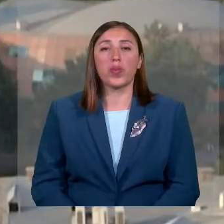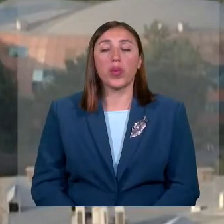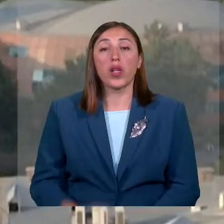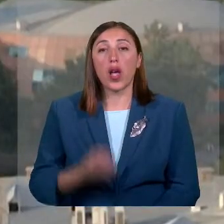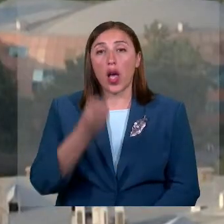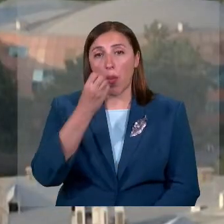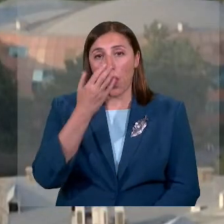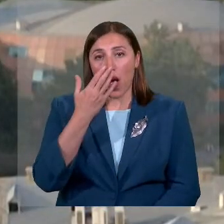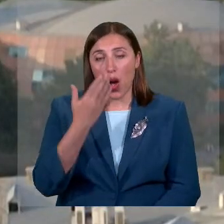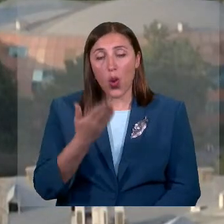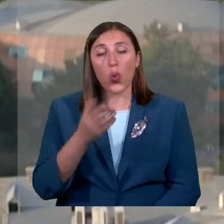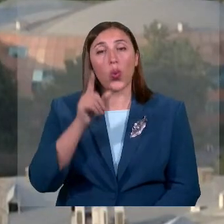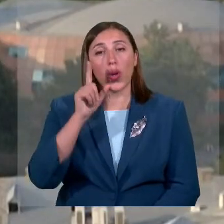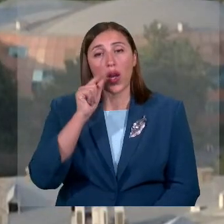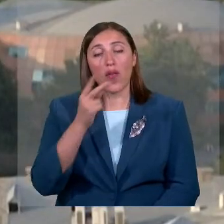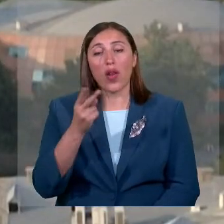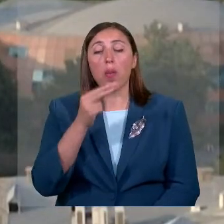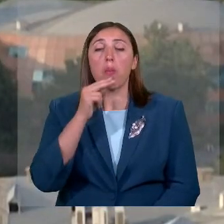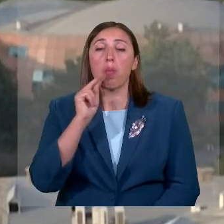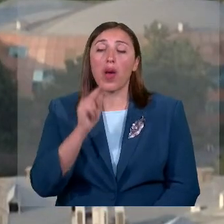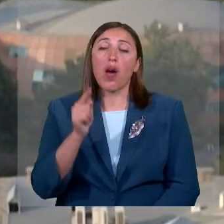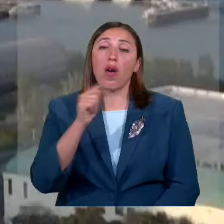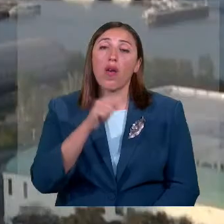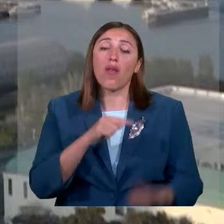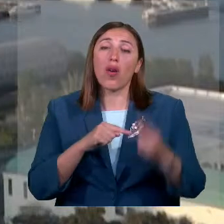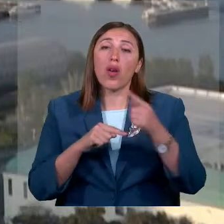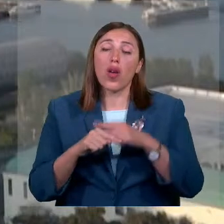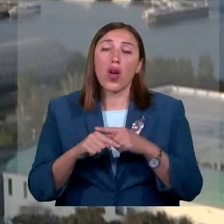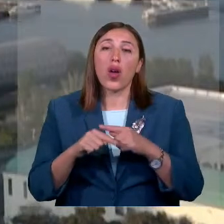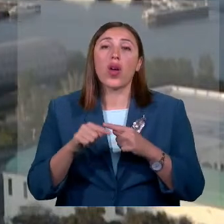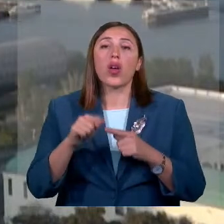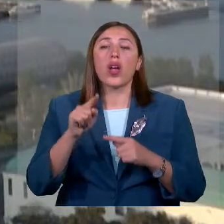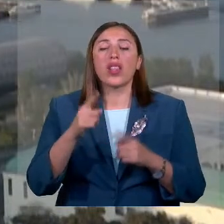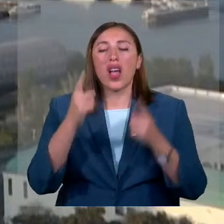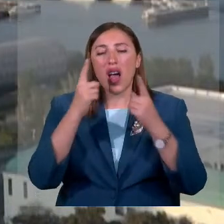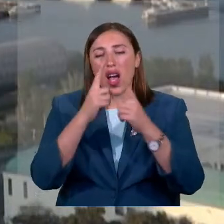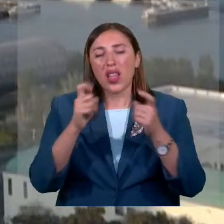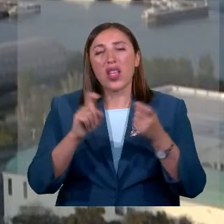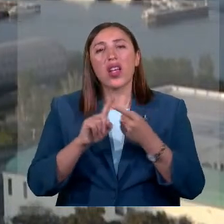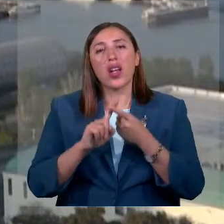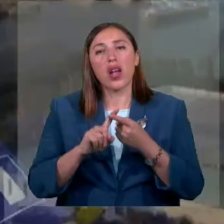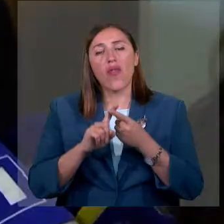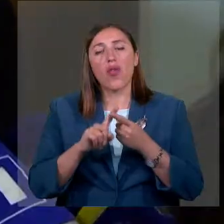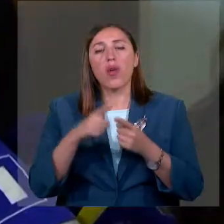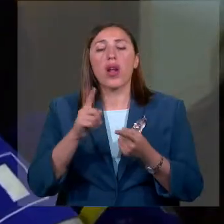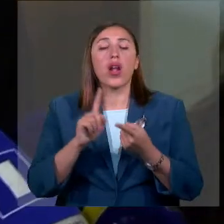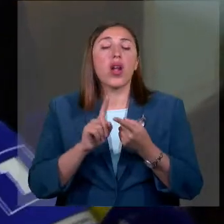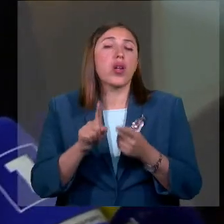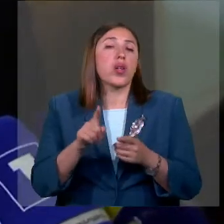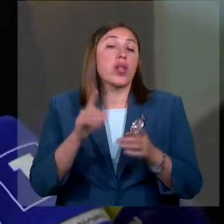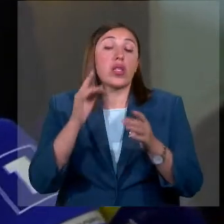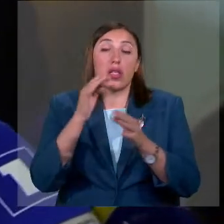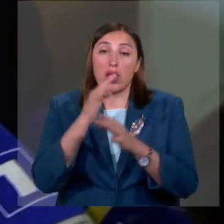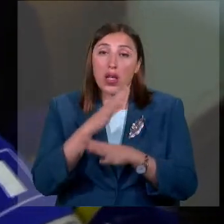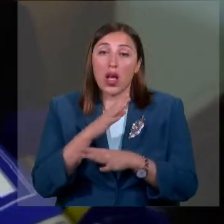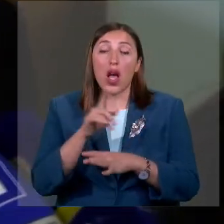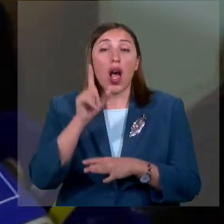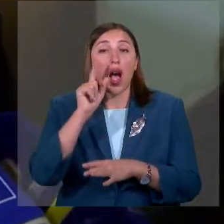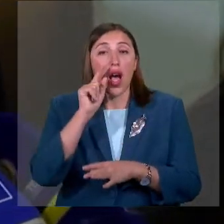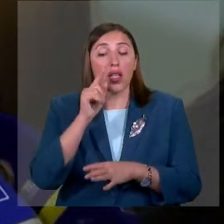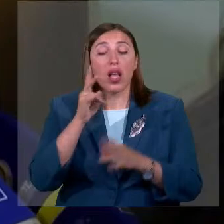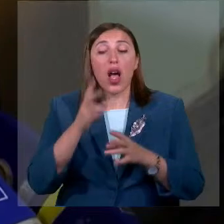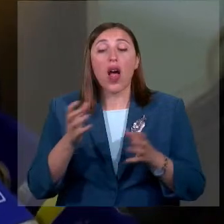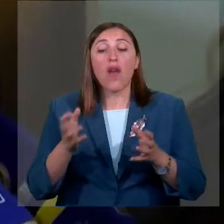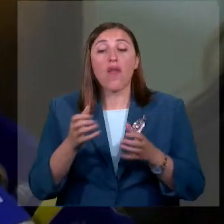Պաշտոնական Բաքուն ու Երևանը միմյանց մեղադրում են իրականությանը չհամապատասխանող հայտարարություններ անելու համար։ Նախ Հայաստանի անվտանգության